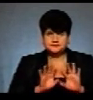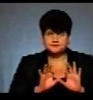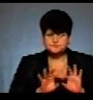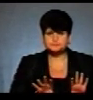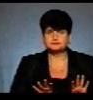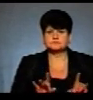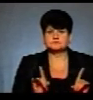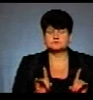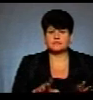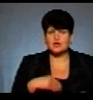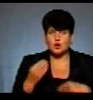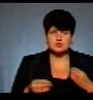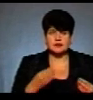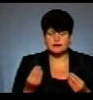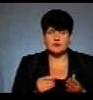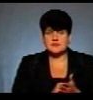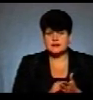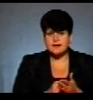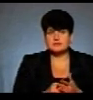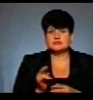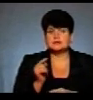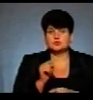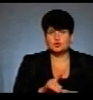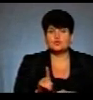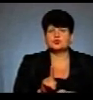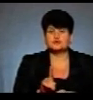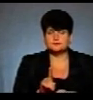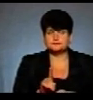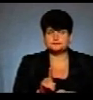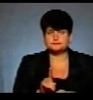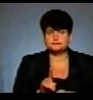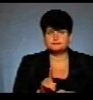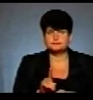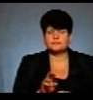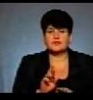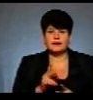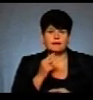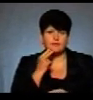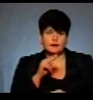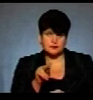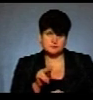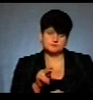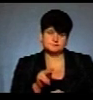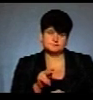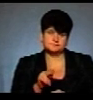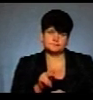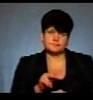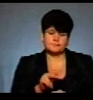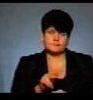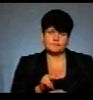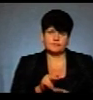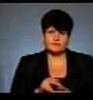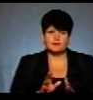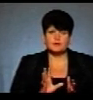роз'яснюємо, роздаємо роздаткові матеріали для того, щоб як краще достукатися до